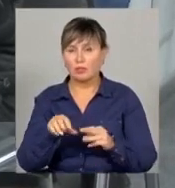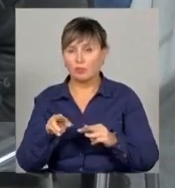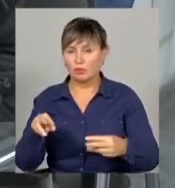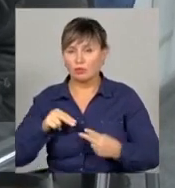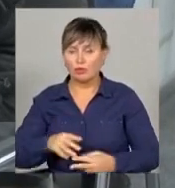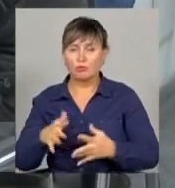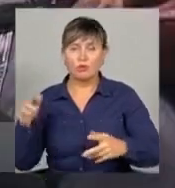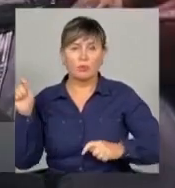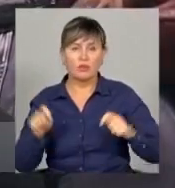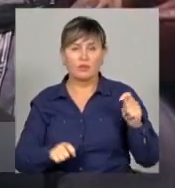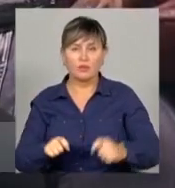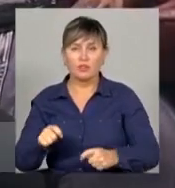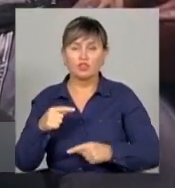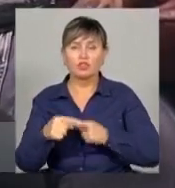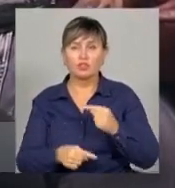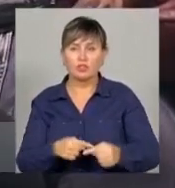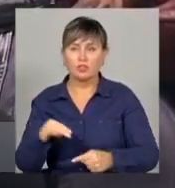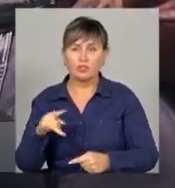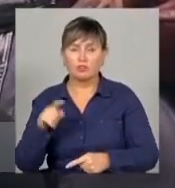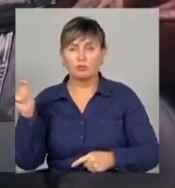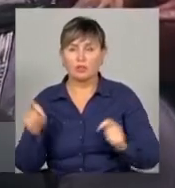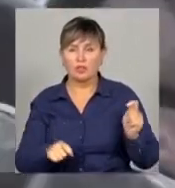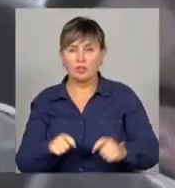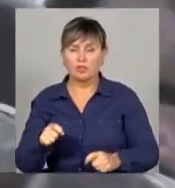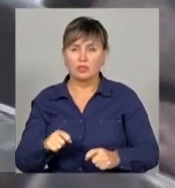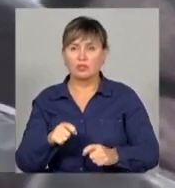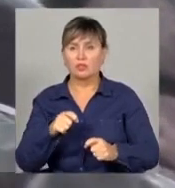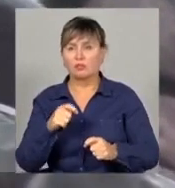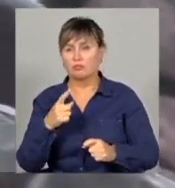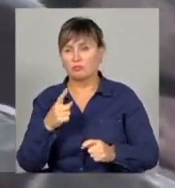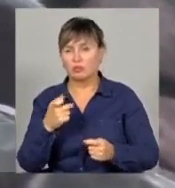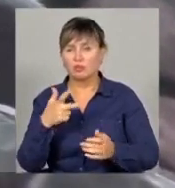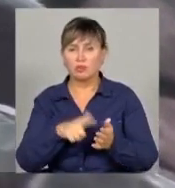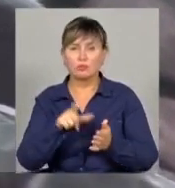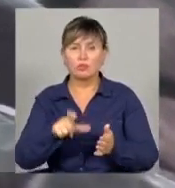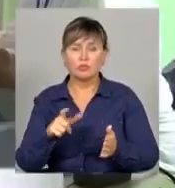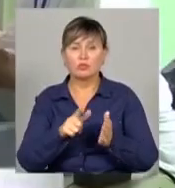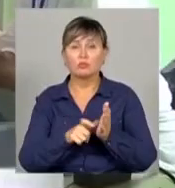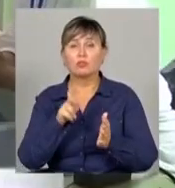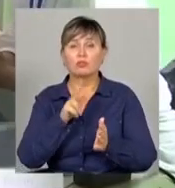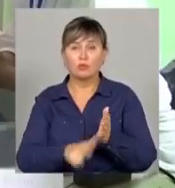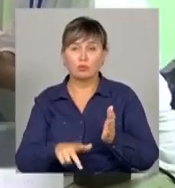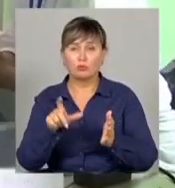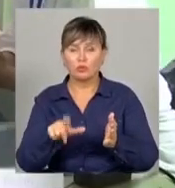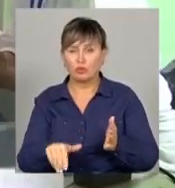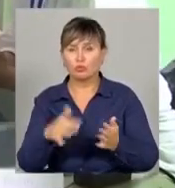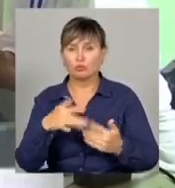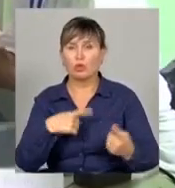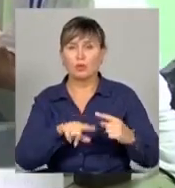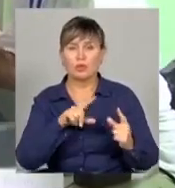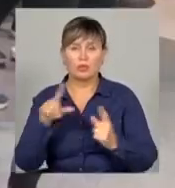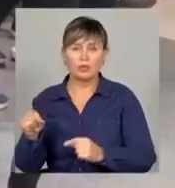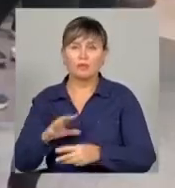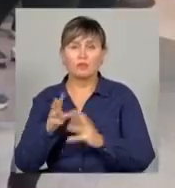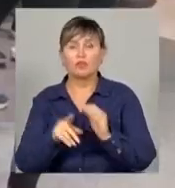большинство прибывали в страну транзитом. Из приехавших 837 тысяч человек 780 тысяч уже уехали. Всего